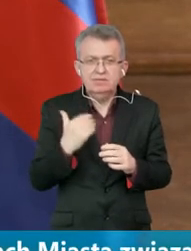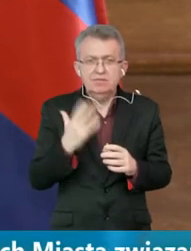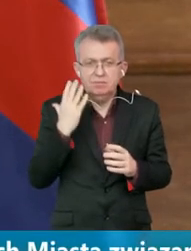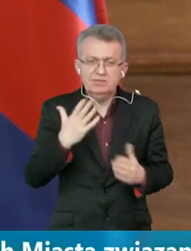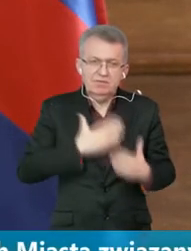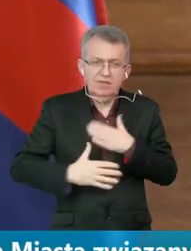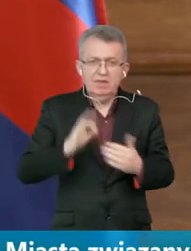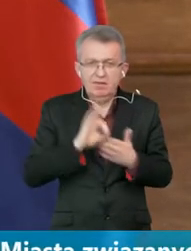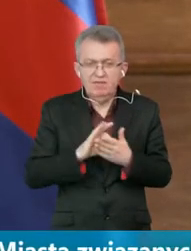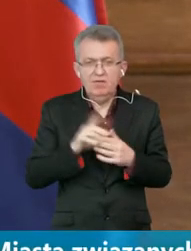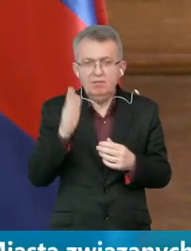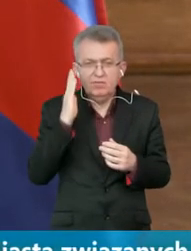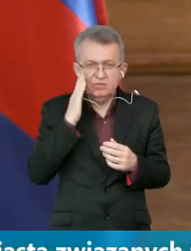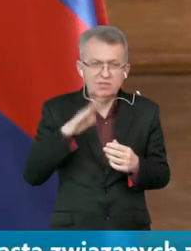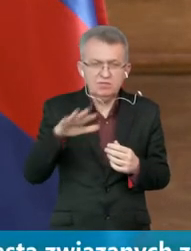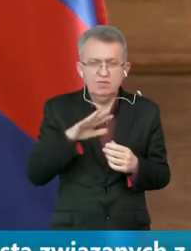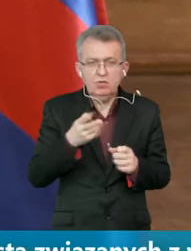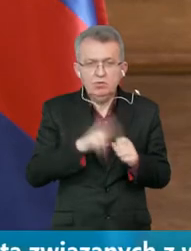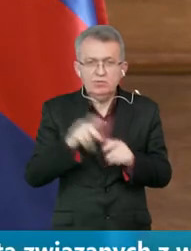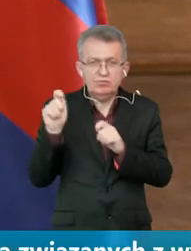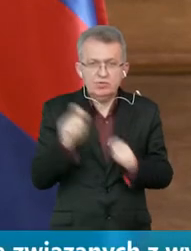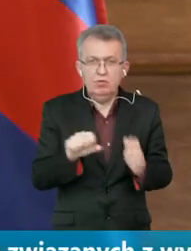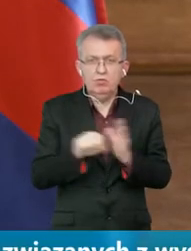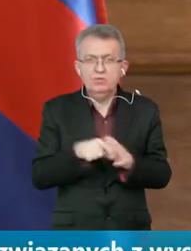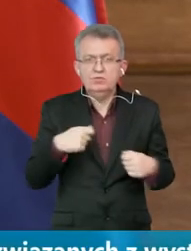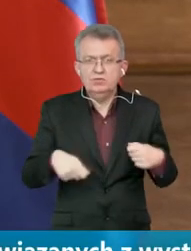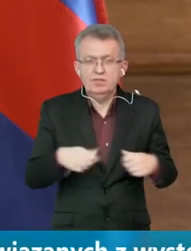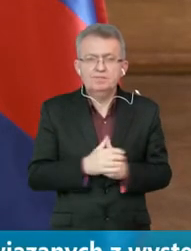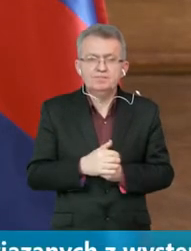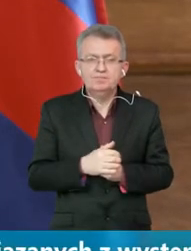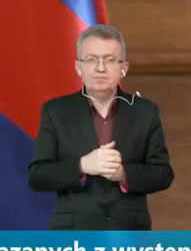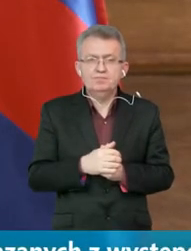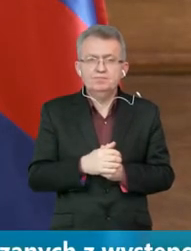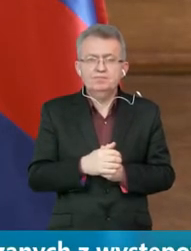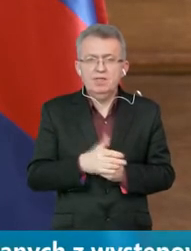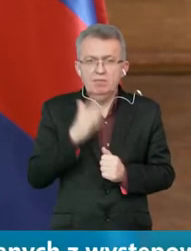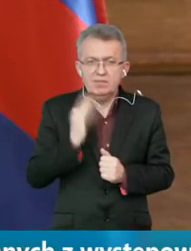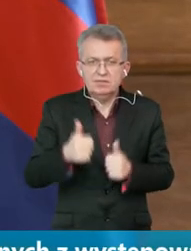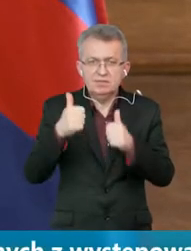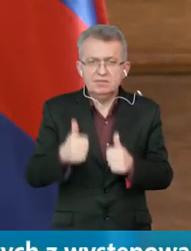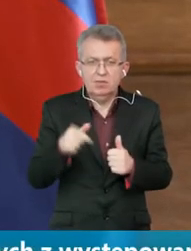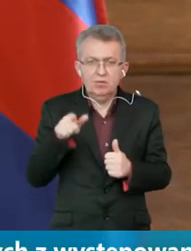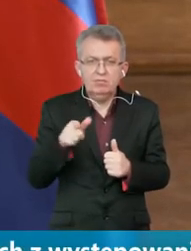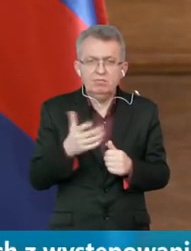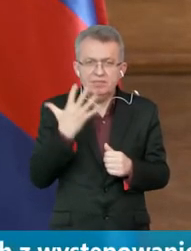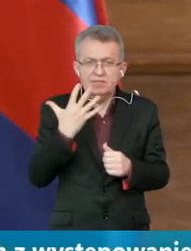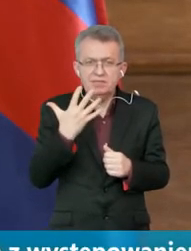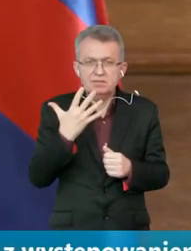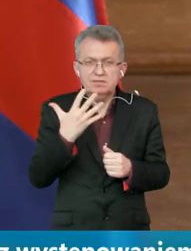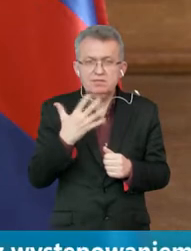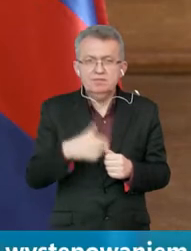cieszył naszych mieszkańców i tych, którzy przyjadą do Szczecina. Będzie stał tam przez 5